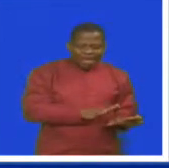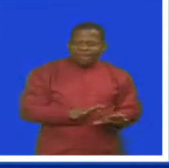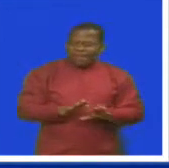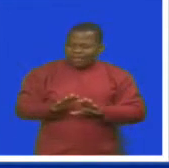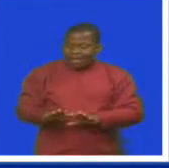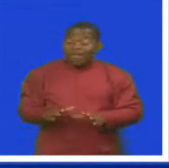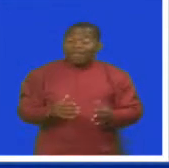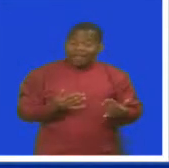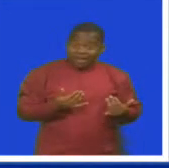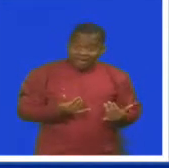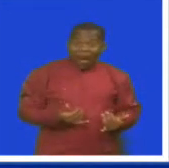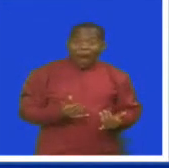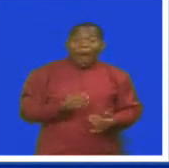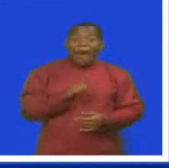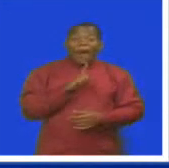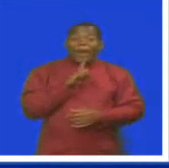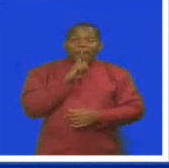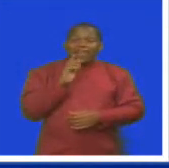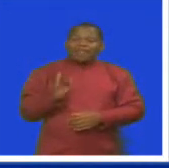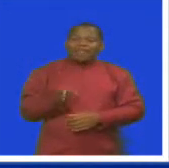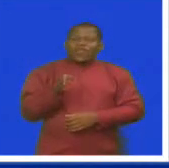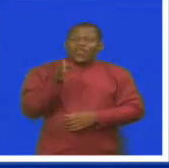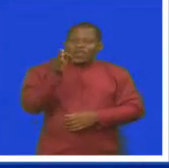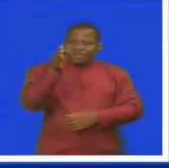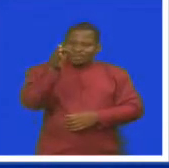lesangcodo sitakwe ndlula sibe